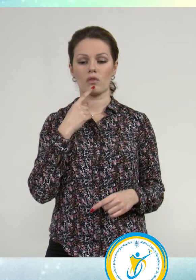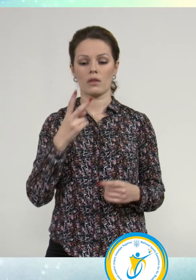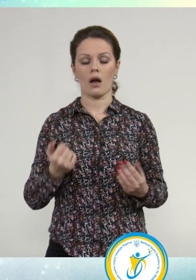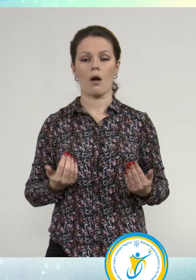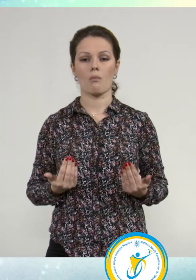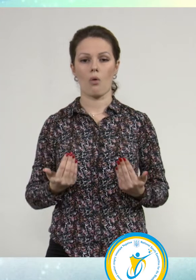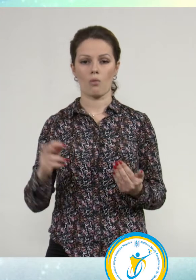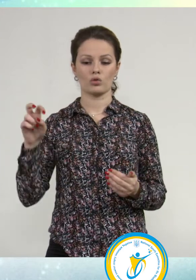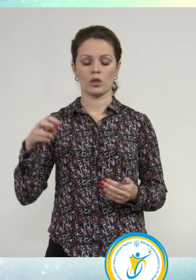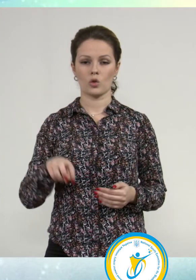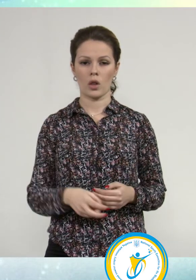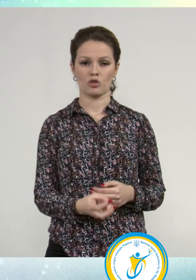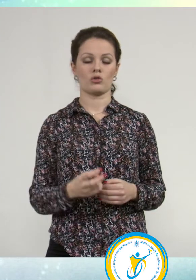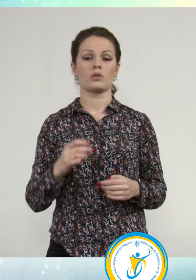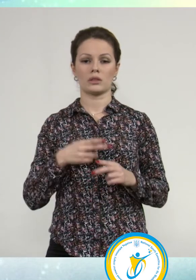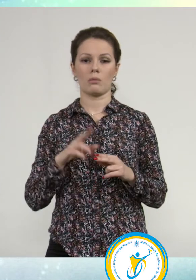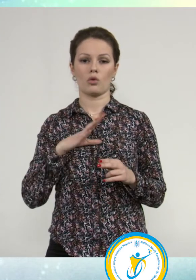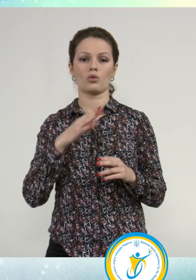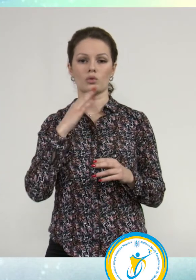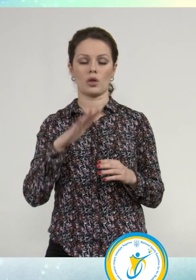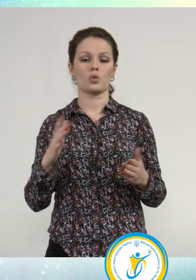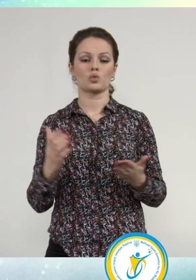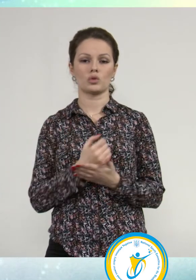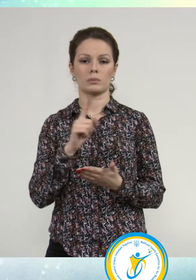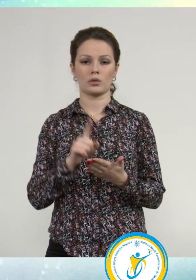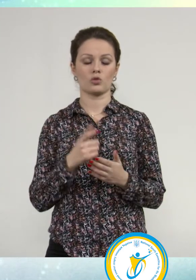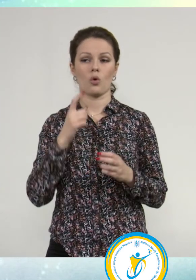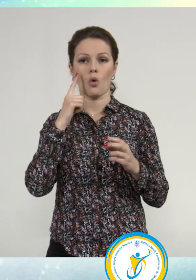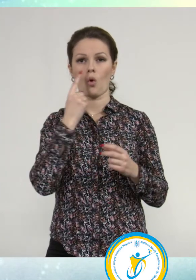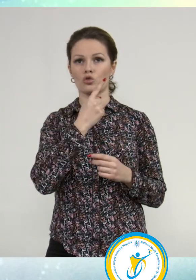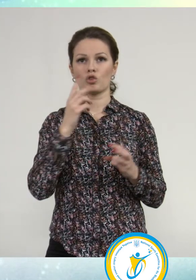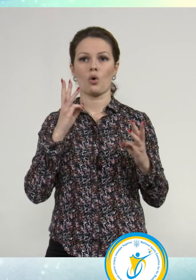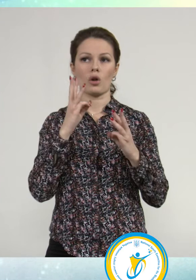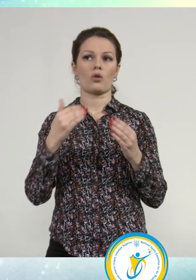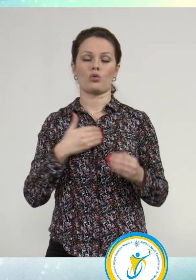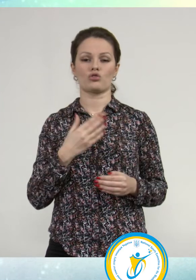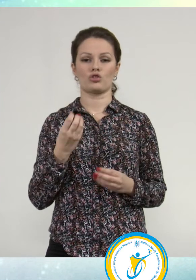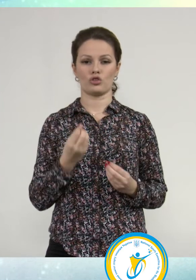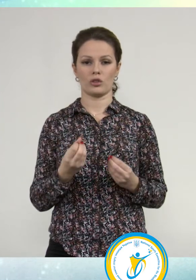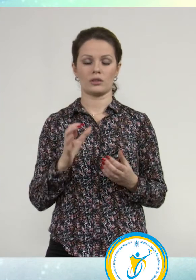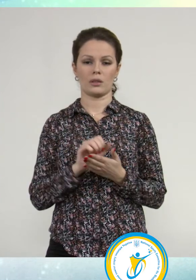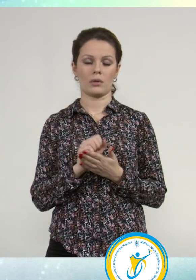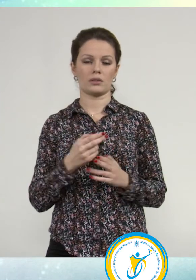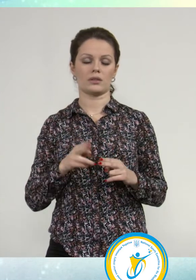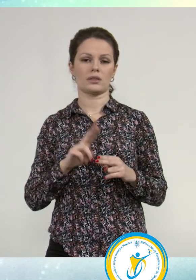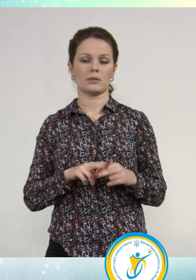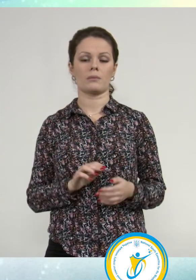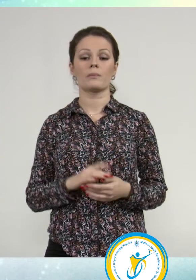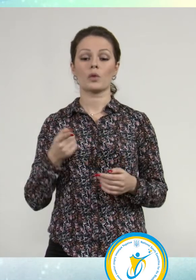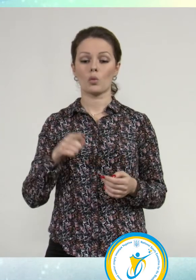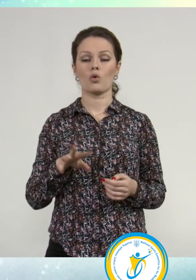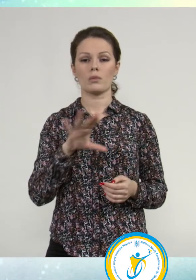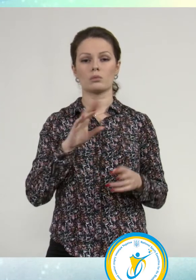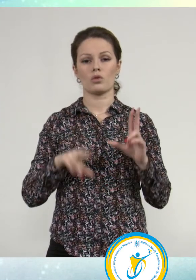і це було достатньо успішно, і очі горіли, і він хоче ще, як він сказав і повідомив. Тому ми сподіваємося, що у